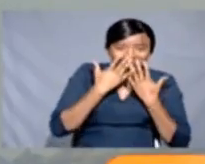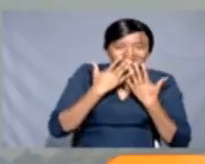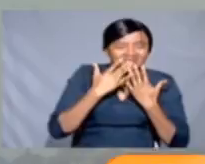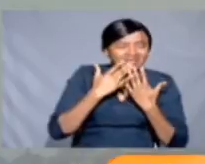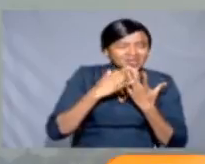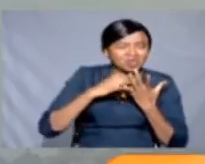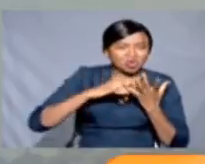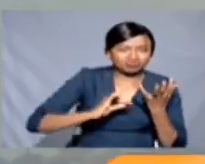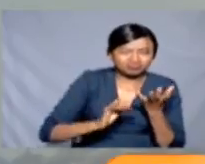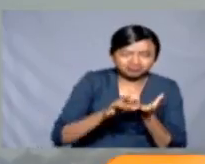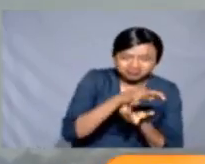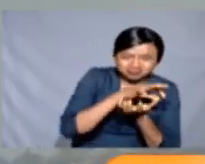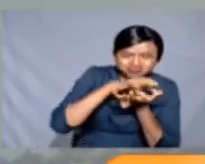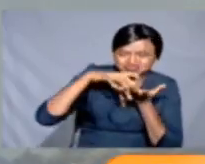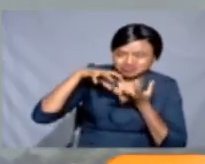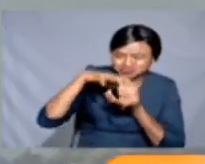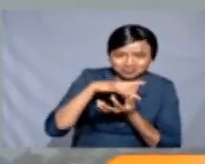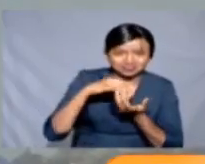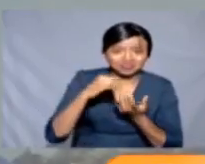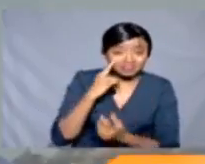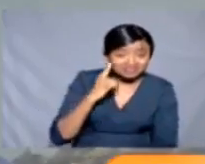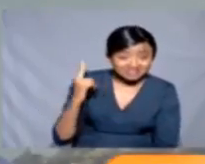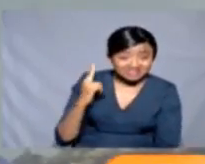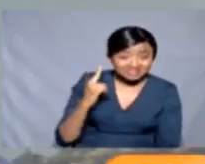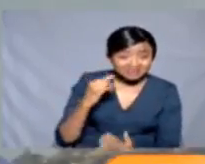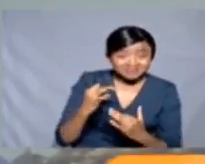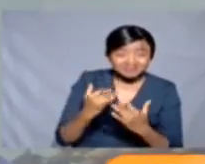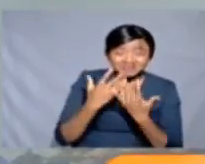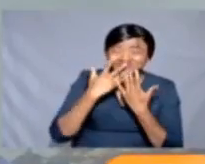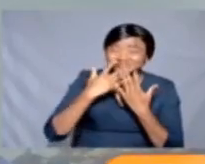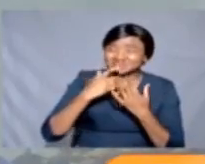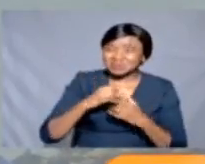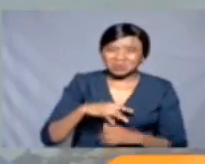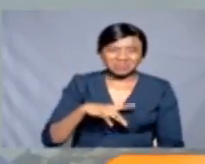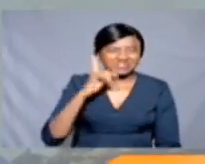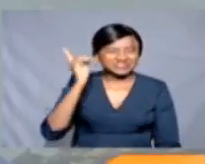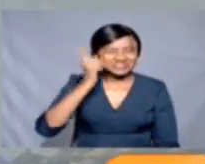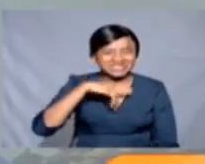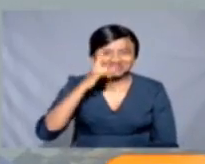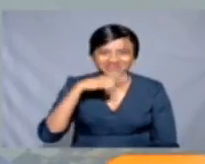smoke. This air here is disgustingly dirty.